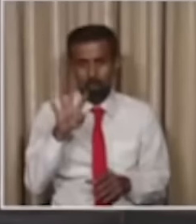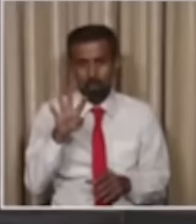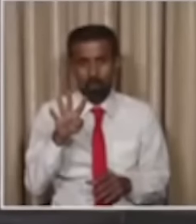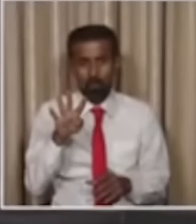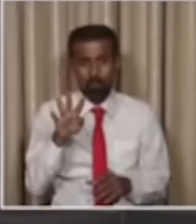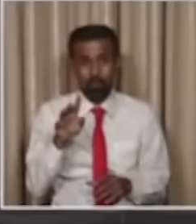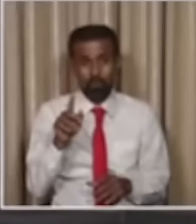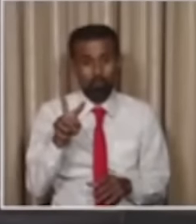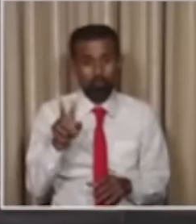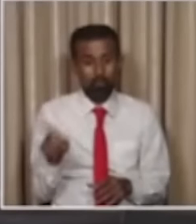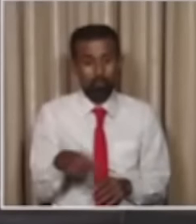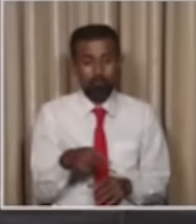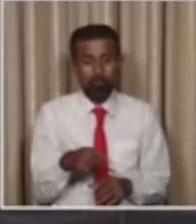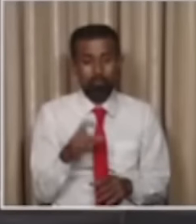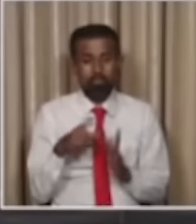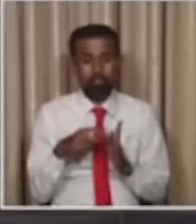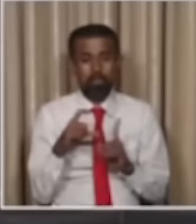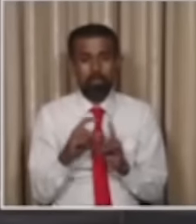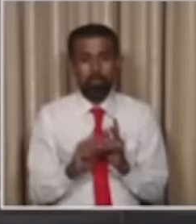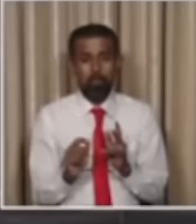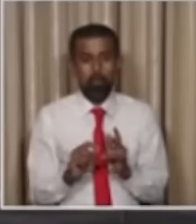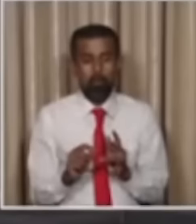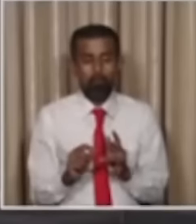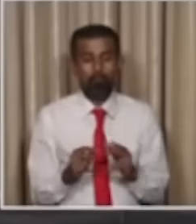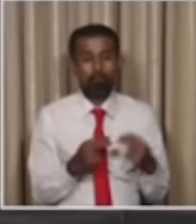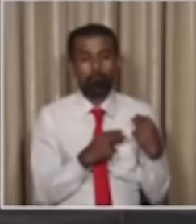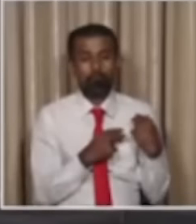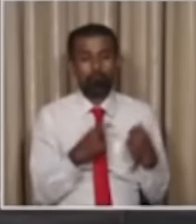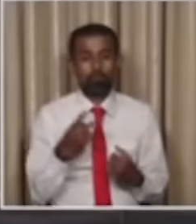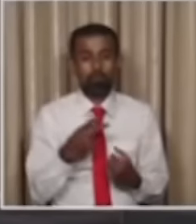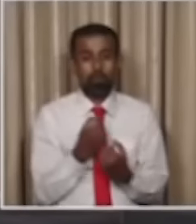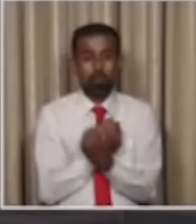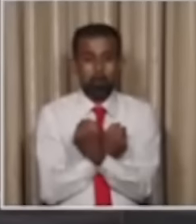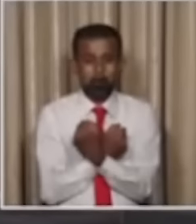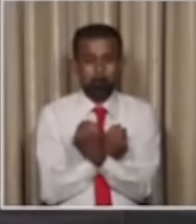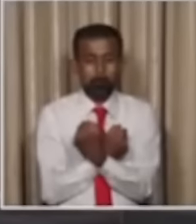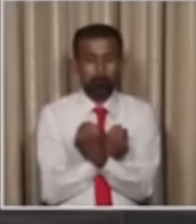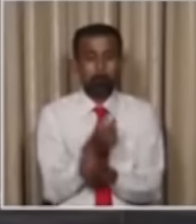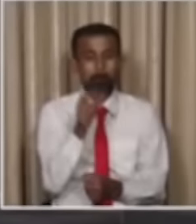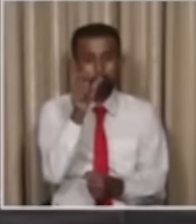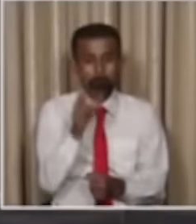2019-12-4 දින අපරාධ පරීක්ෂණ දෙපාර්තමේන්තු භාර ජ්‍යෙෂ්ඨ නියෝජ්‍ය පොලිස්පතිවරයා